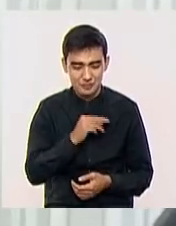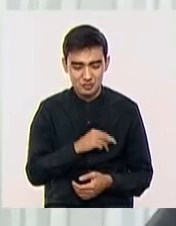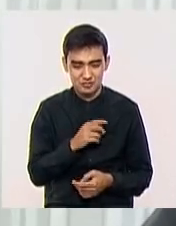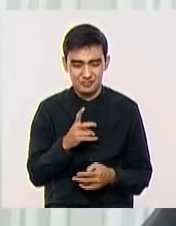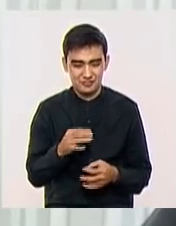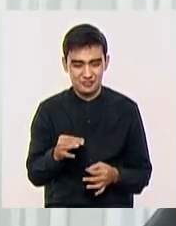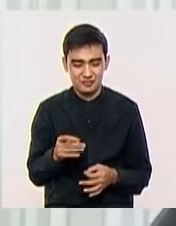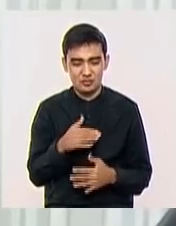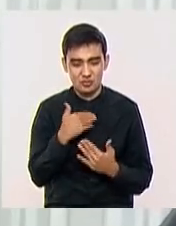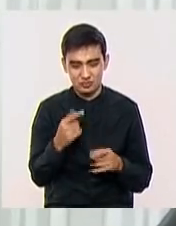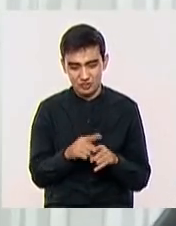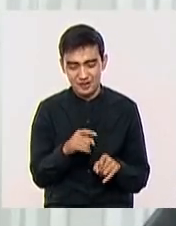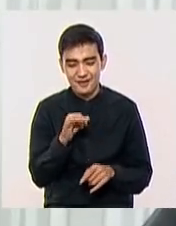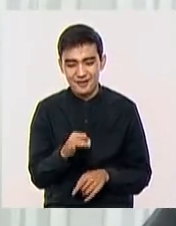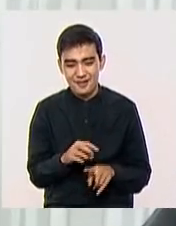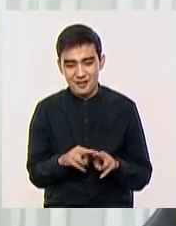да,